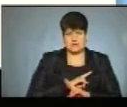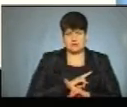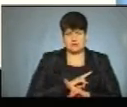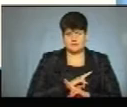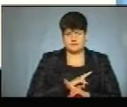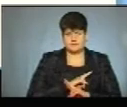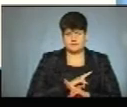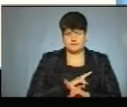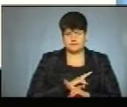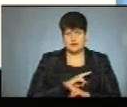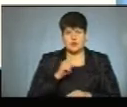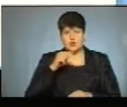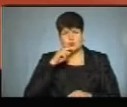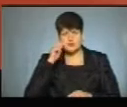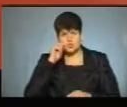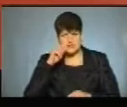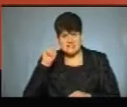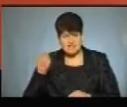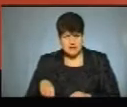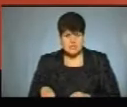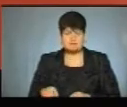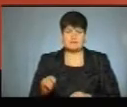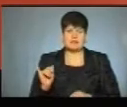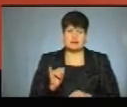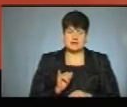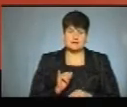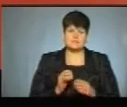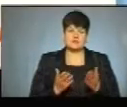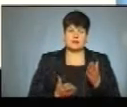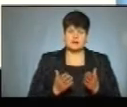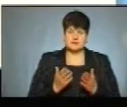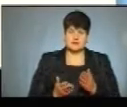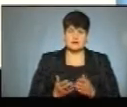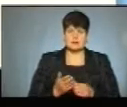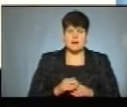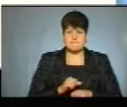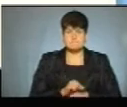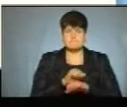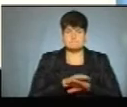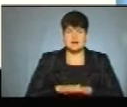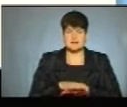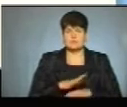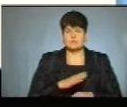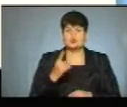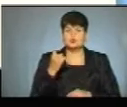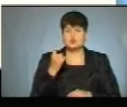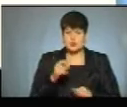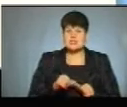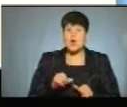на україно-російській війні. Але навіть на Майдані була ціла сотня,